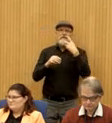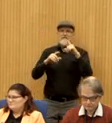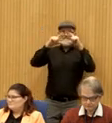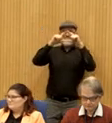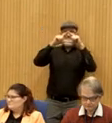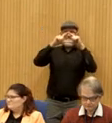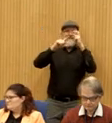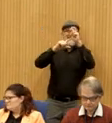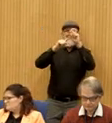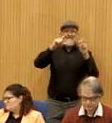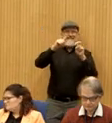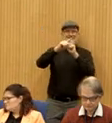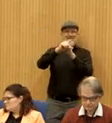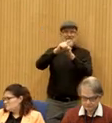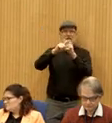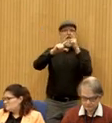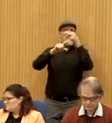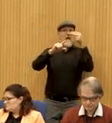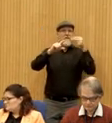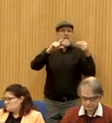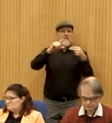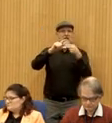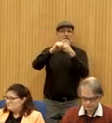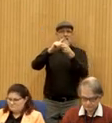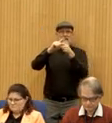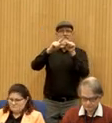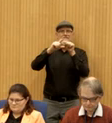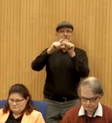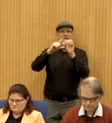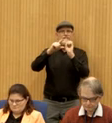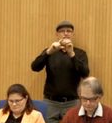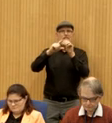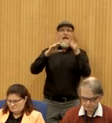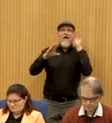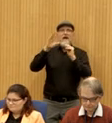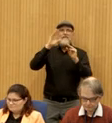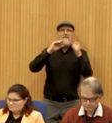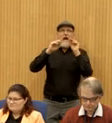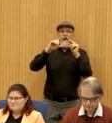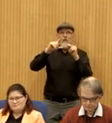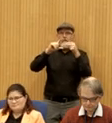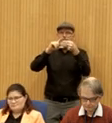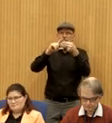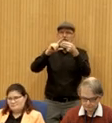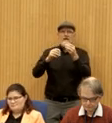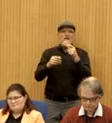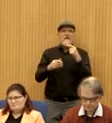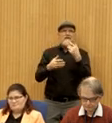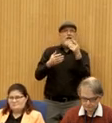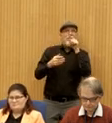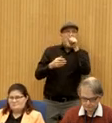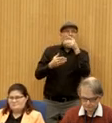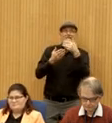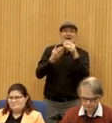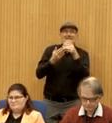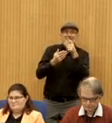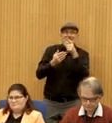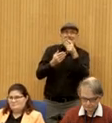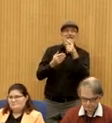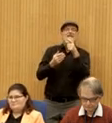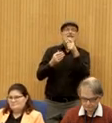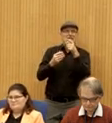haben. An die Ecken, wo der jeweilige Name steht, nur die Erfahrungen, die eine Person gemacht hat. Und an den Linien zwischen den